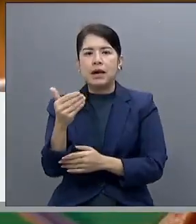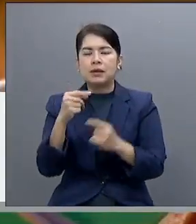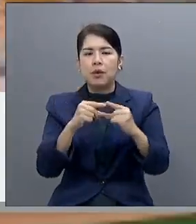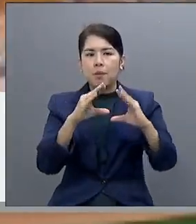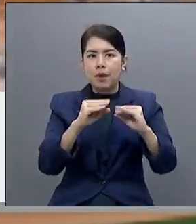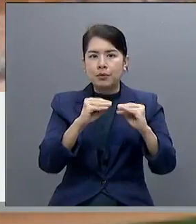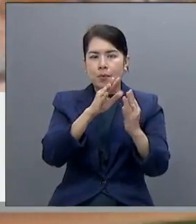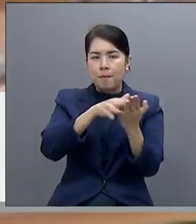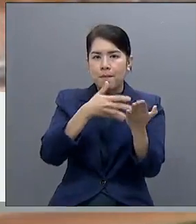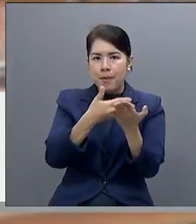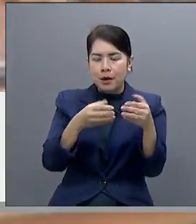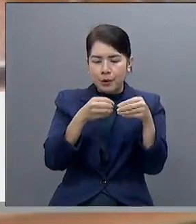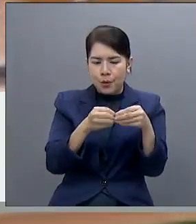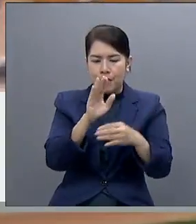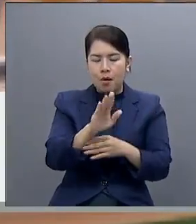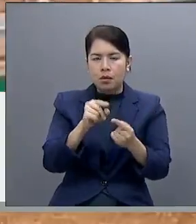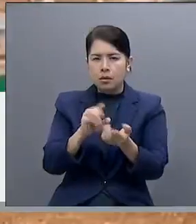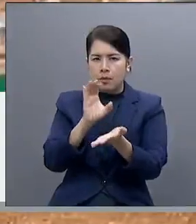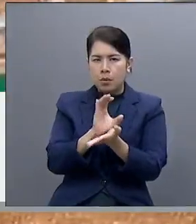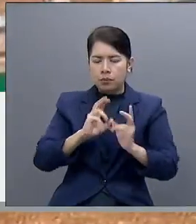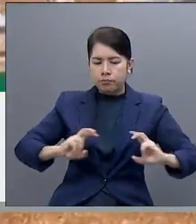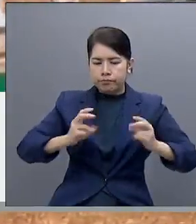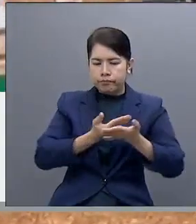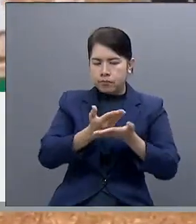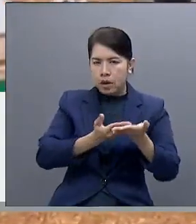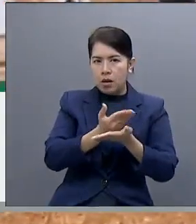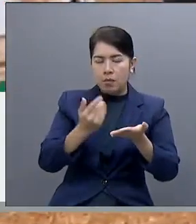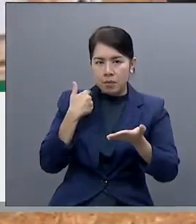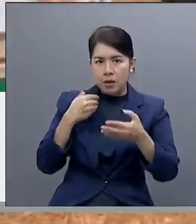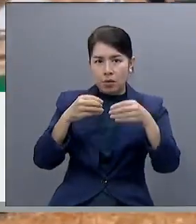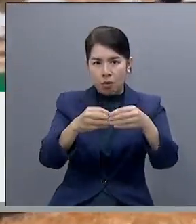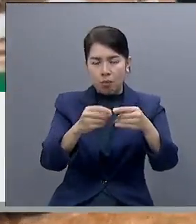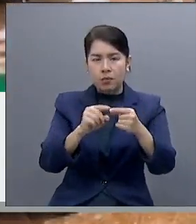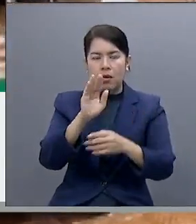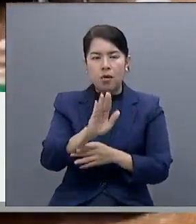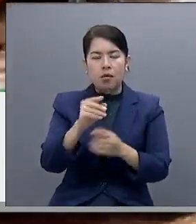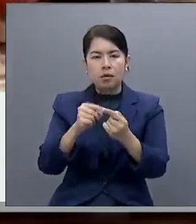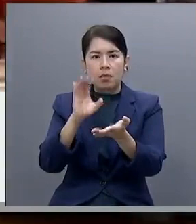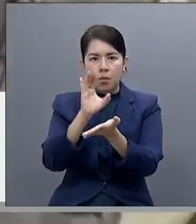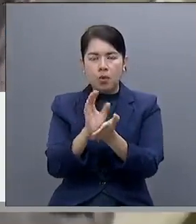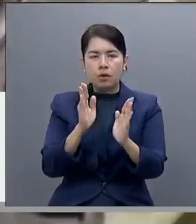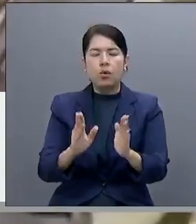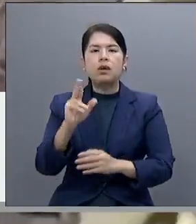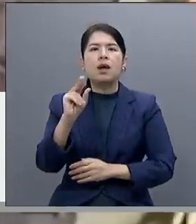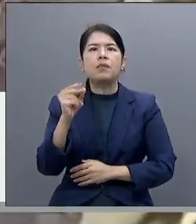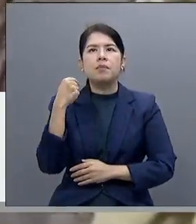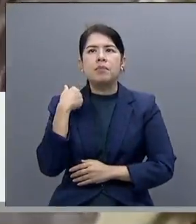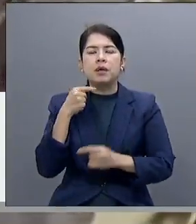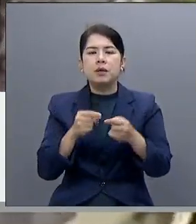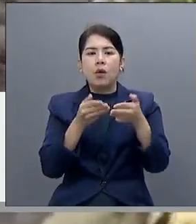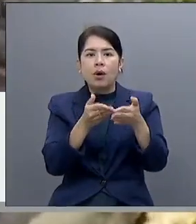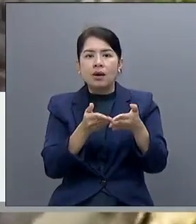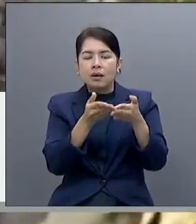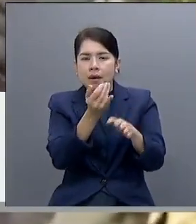ผนกับนายตำรวจระดับสูงพร้อมส่งกำลังชุดแดนไทย54ประมาณ30นายลงเรือข้ามฝั่งเข้าพื้น